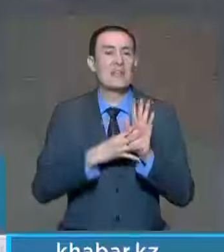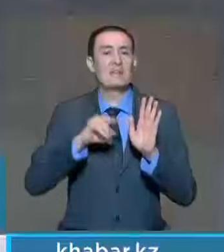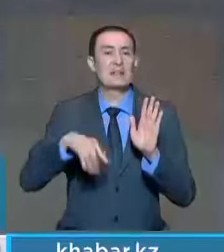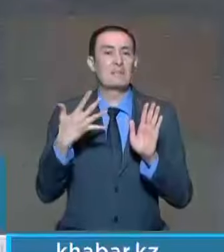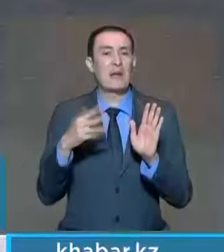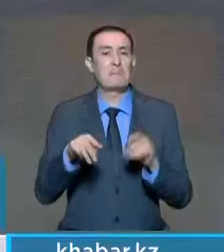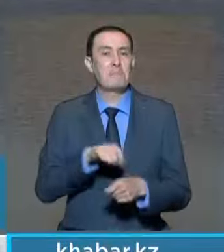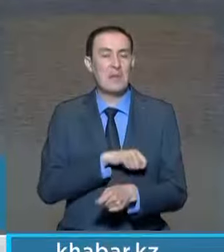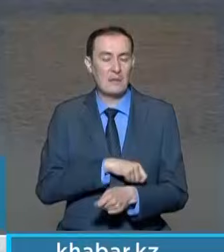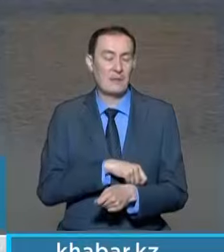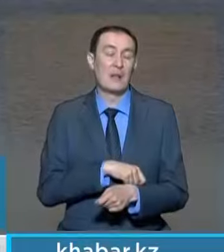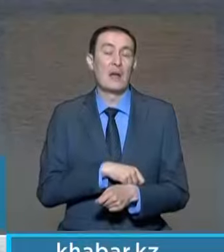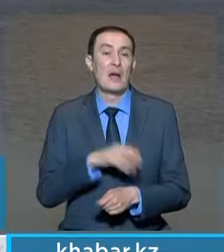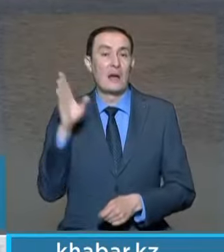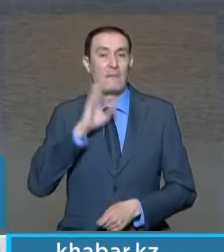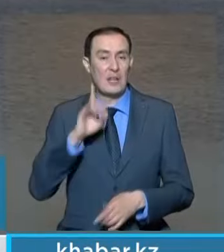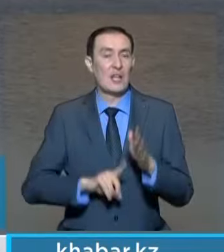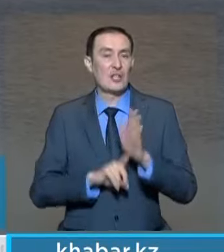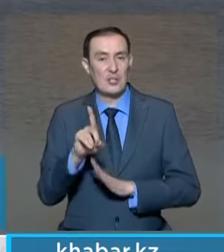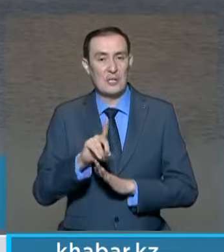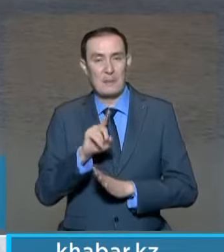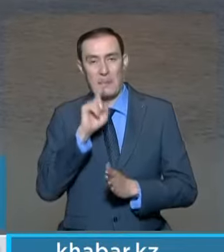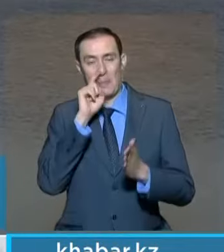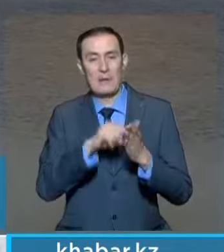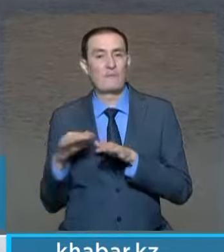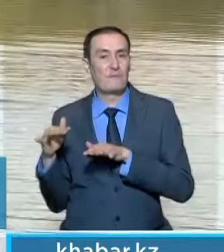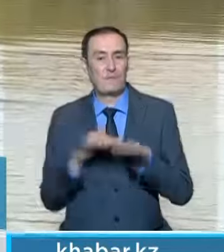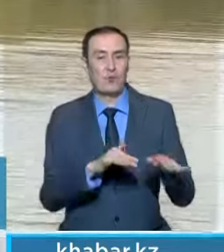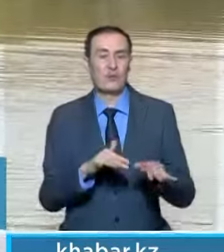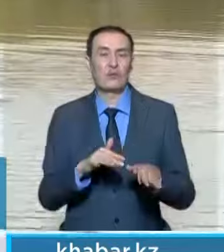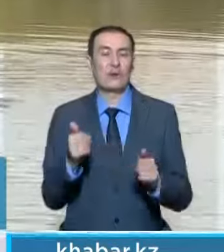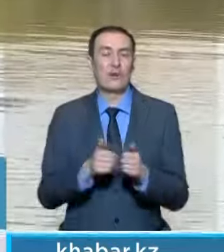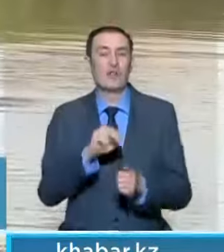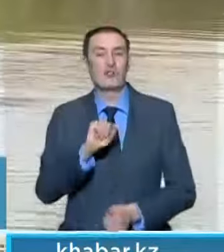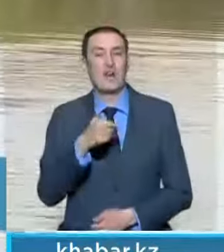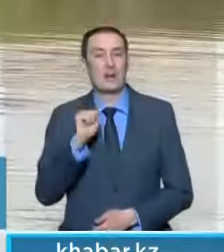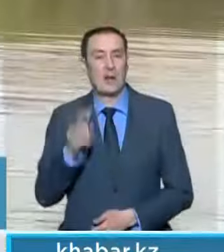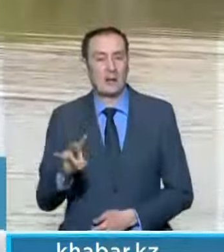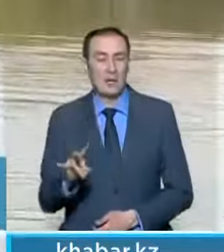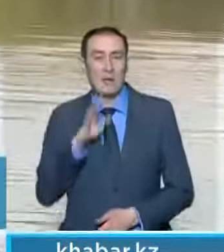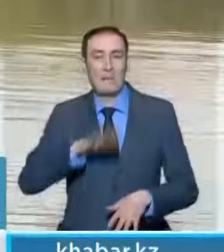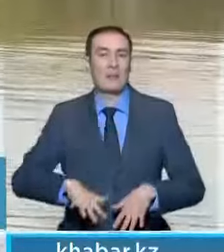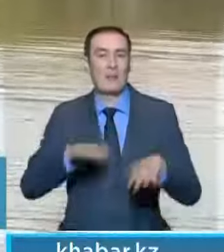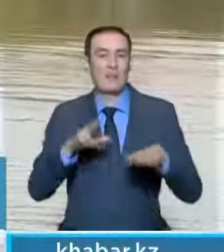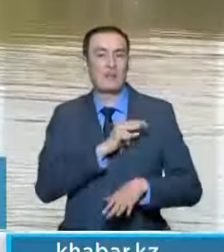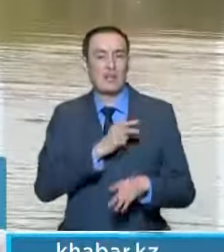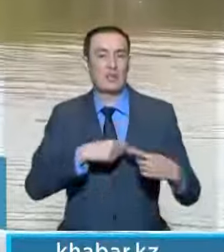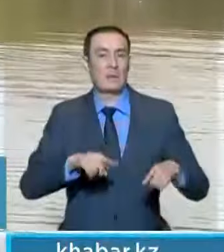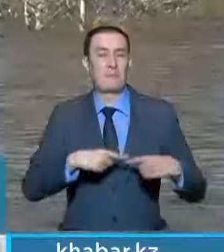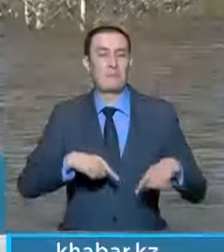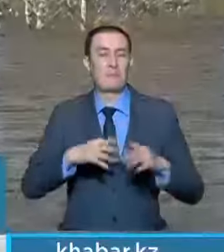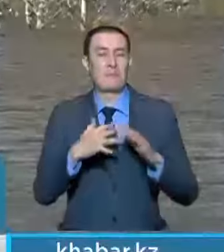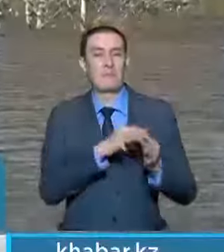метров. Вода уже начала заходить вверх по течению в реке Чиган, подтапливая дачные